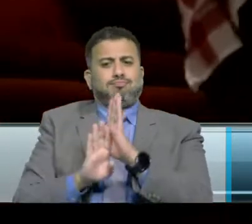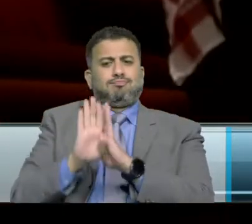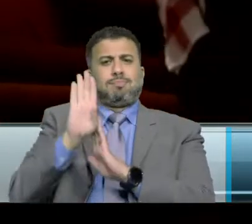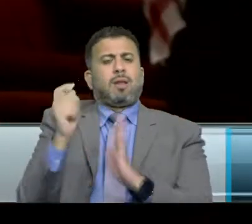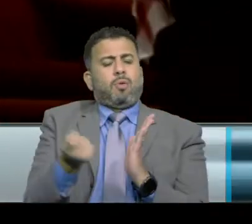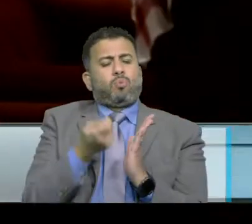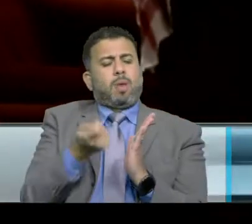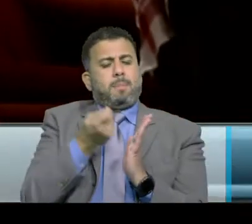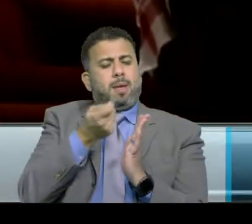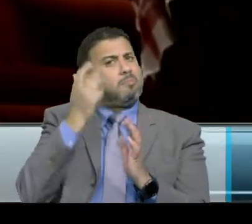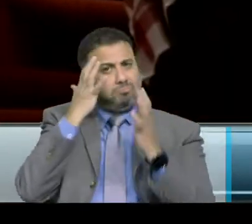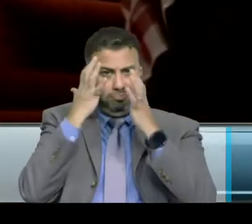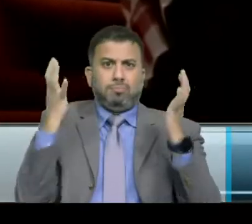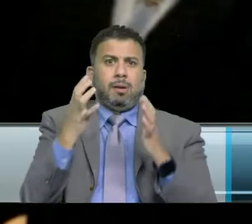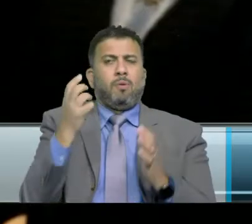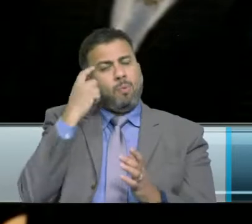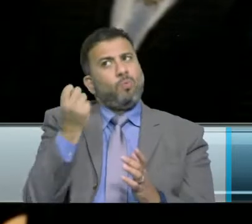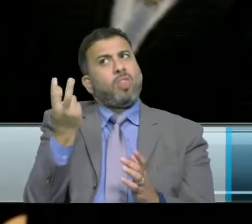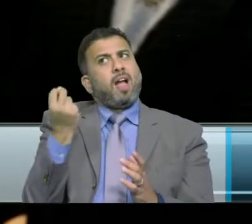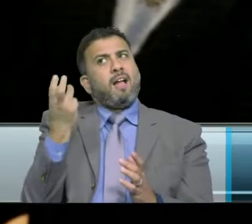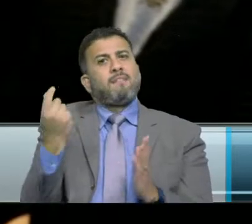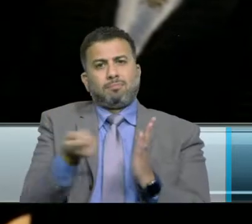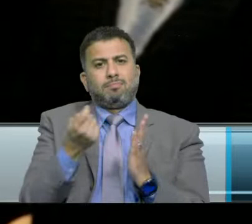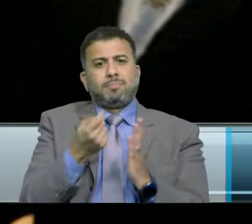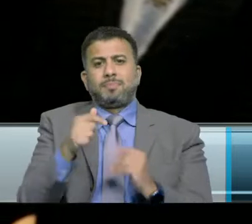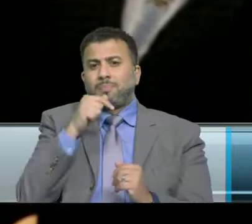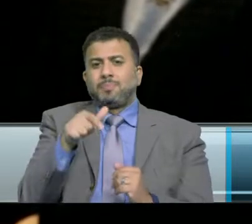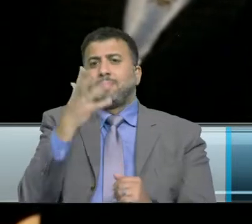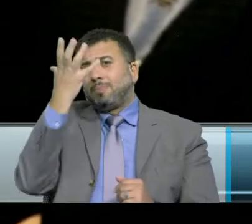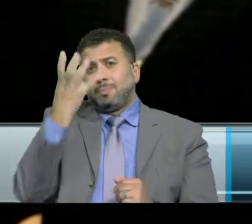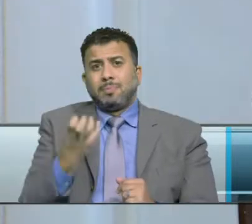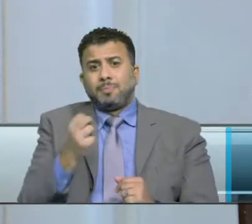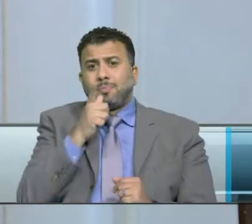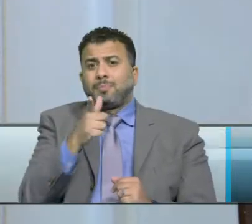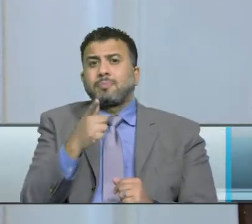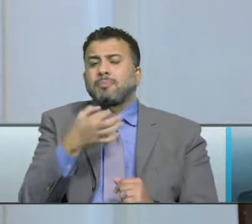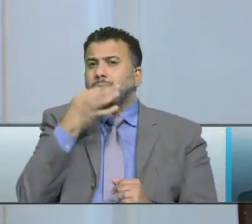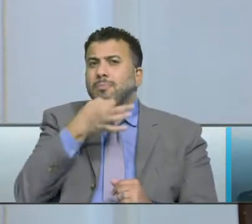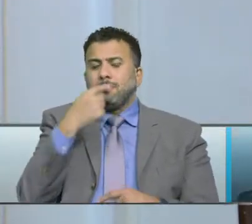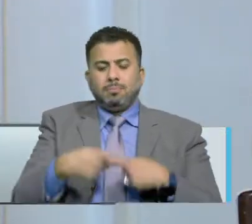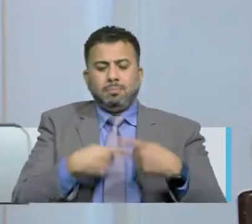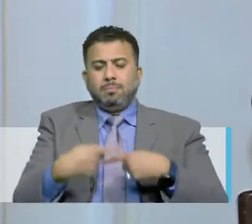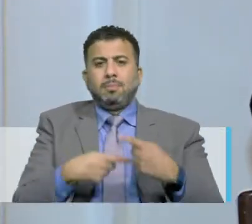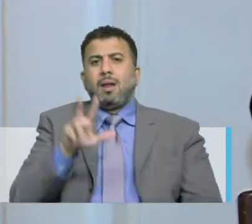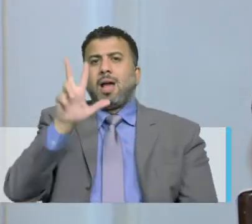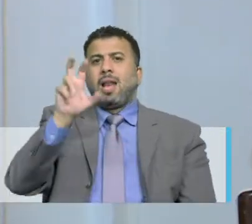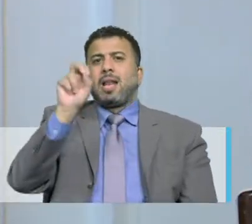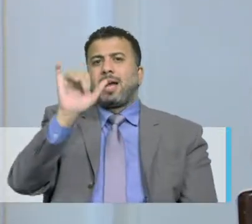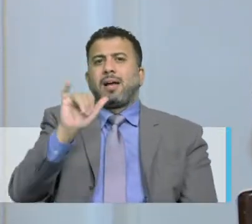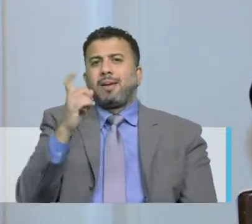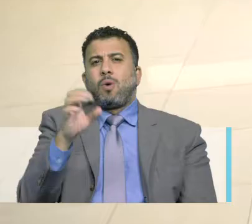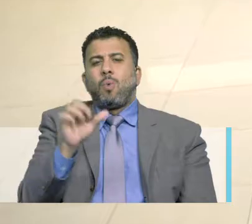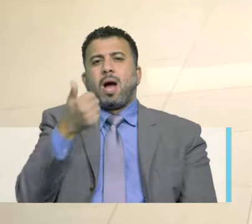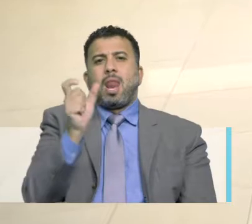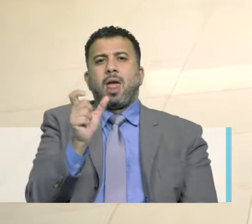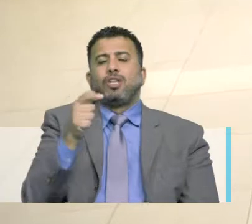الأدباء والمثقفين. فهذه الأمسية هي مواصلة لفعاليات مهرجان القيروان للشعر